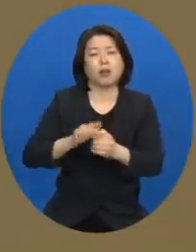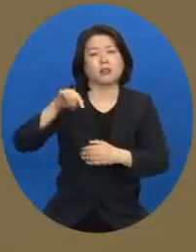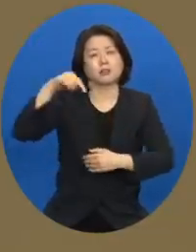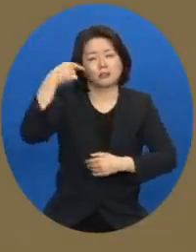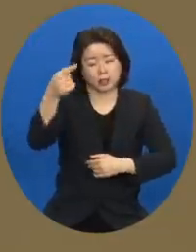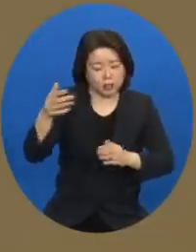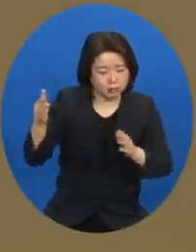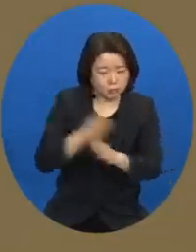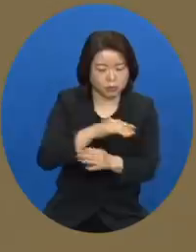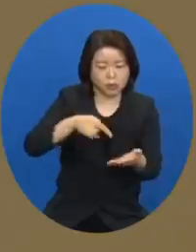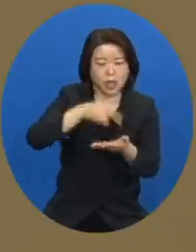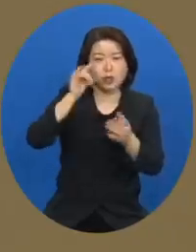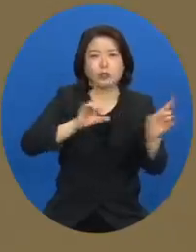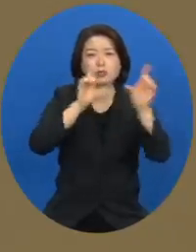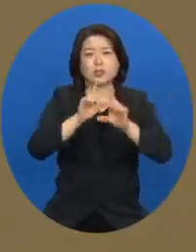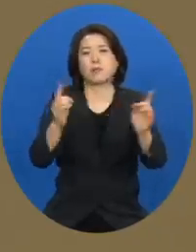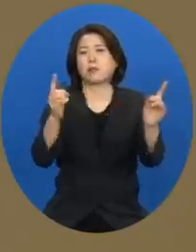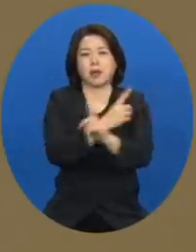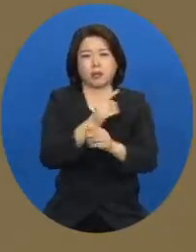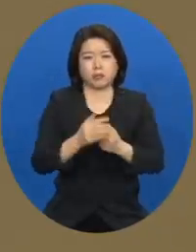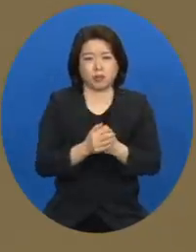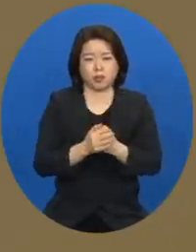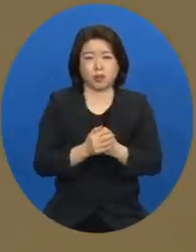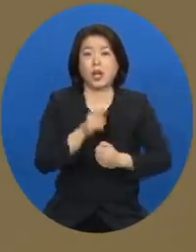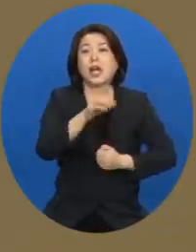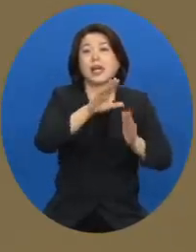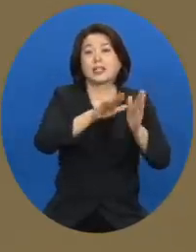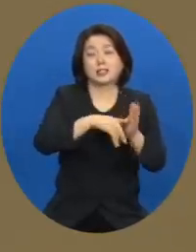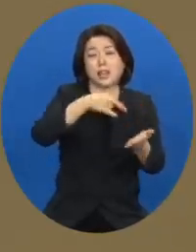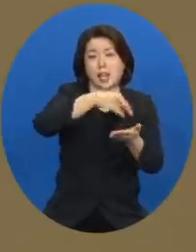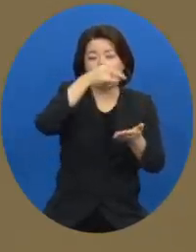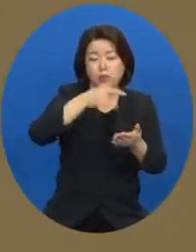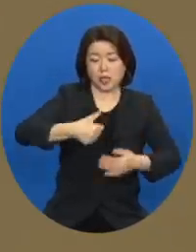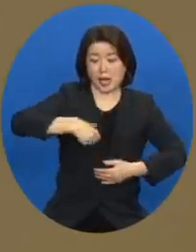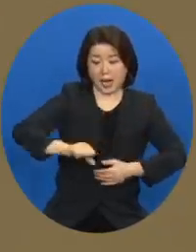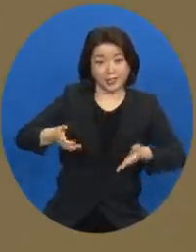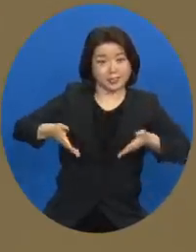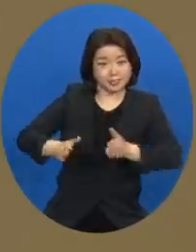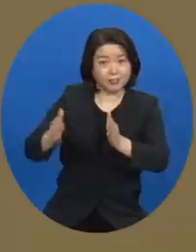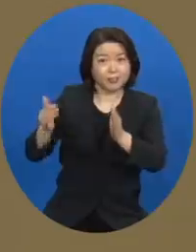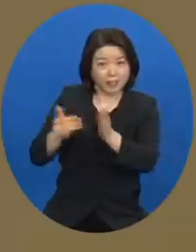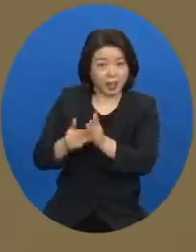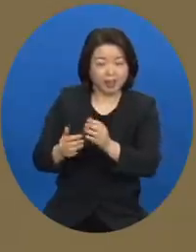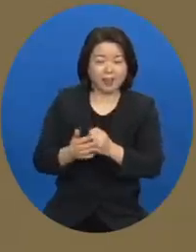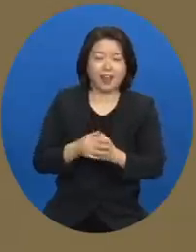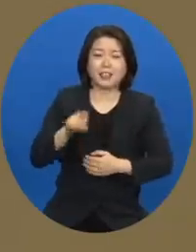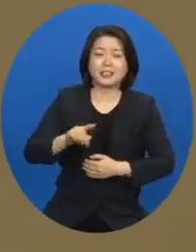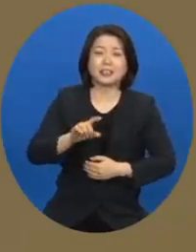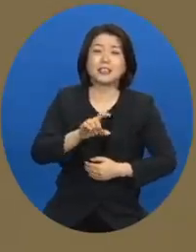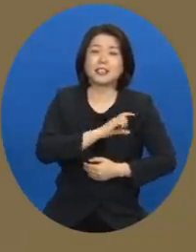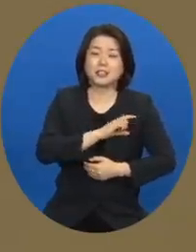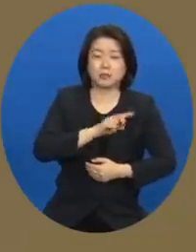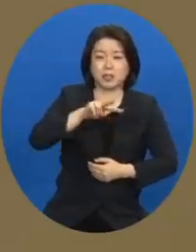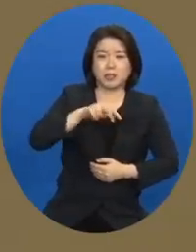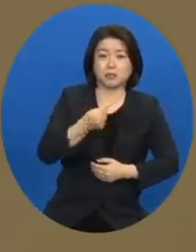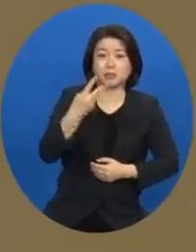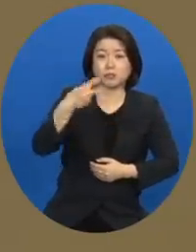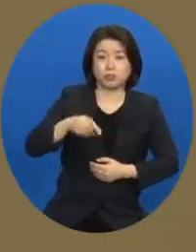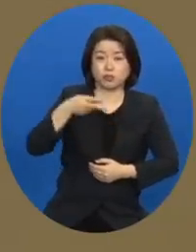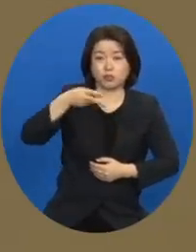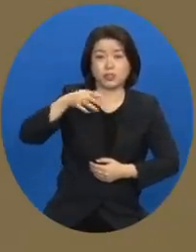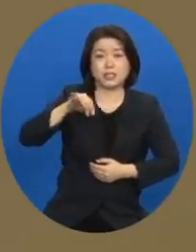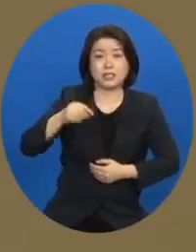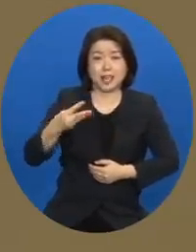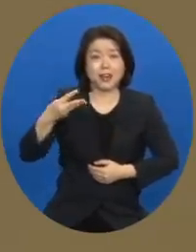거예요. 그때 에녹이 아들을 낳습니다. 그 아들이 무드셀라인데